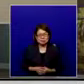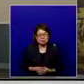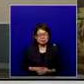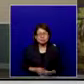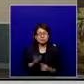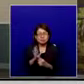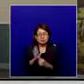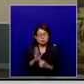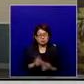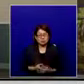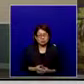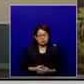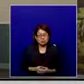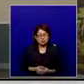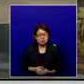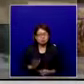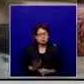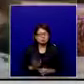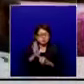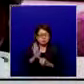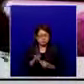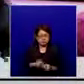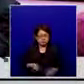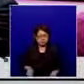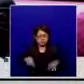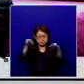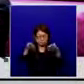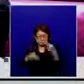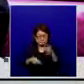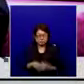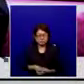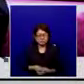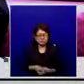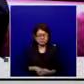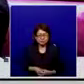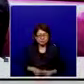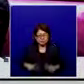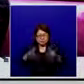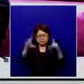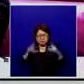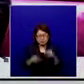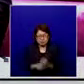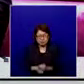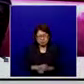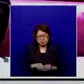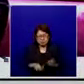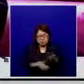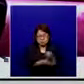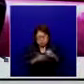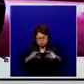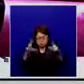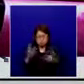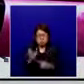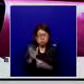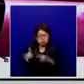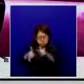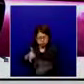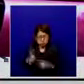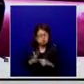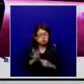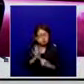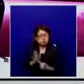ตัวอย่างนะครับท่านดูนะครับยกสูงหน่อยแผ่นนี้ผมอยากให้ยกสูงนิดนึงกล้องซูมเลยนะครับบุคคลตัวอย่างที่ทำให้คนไ